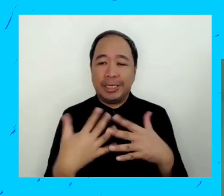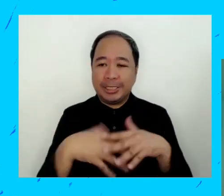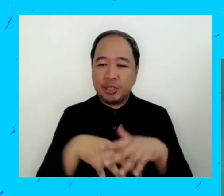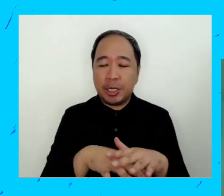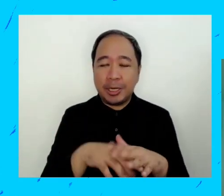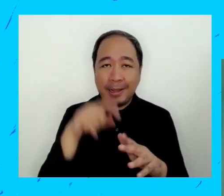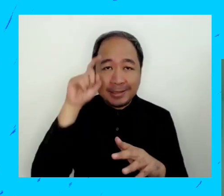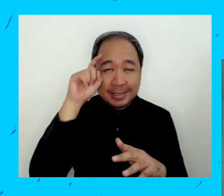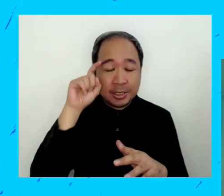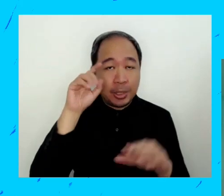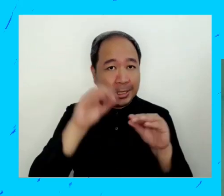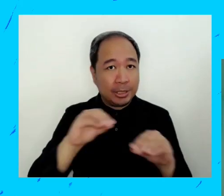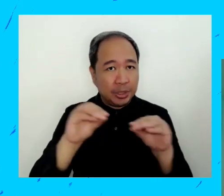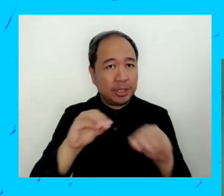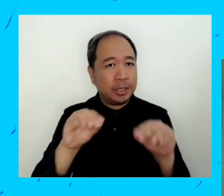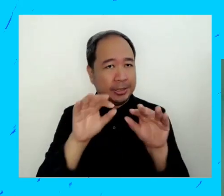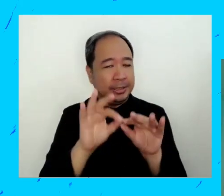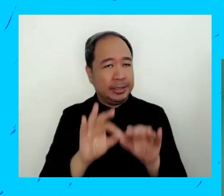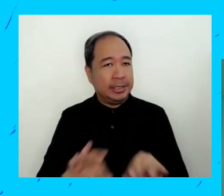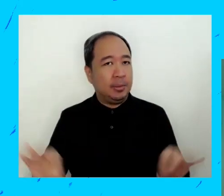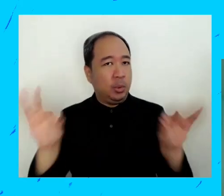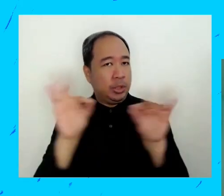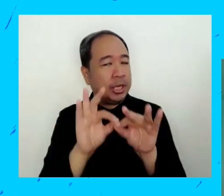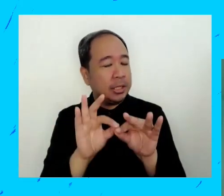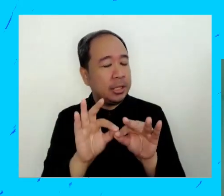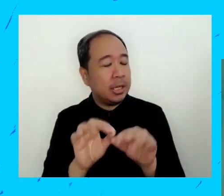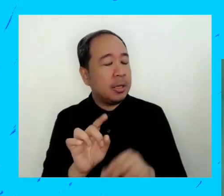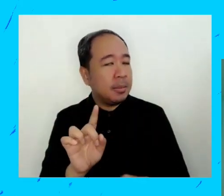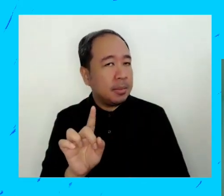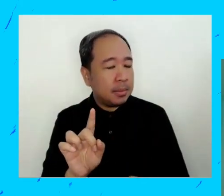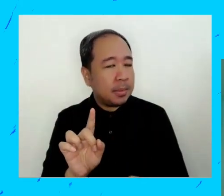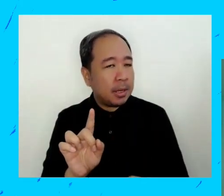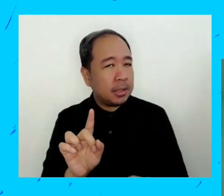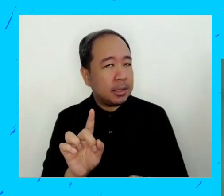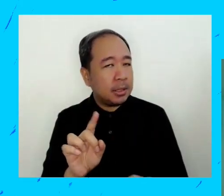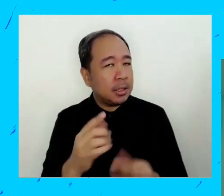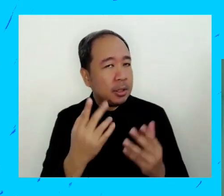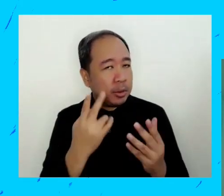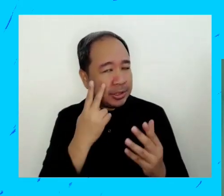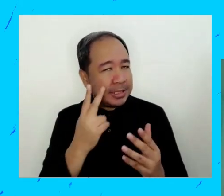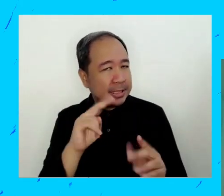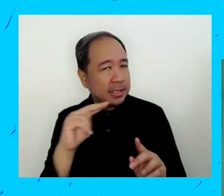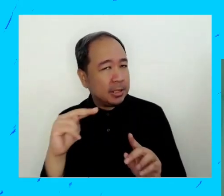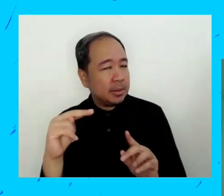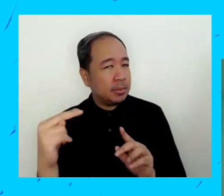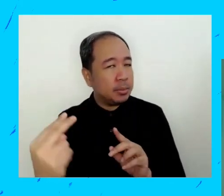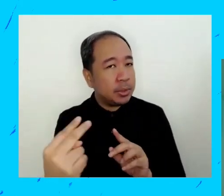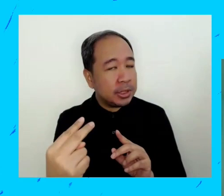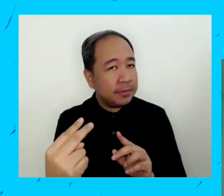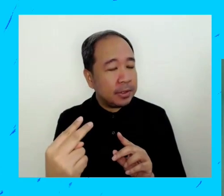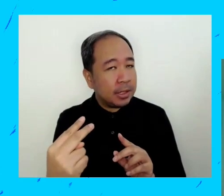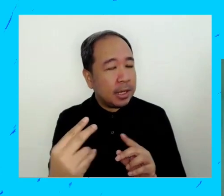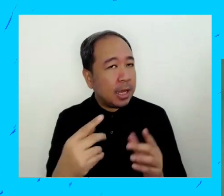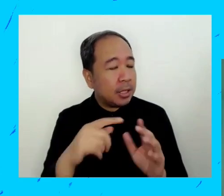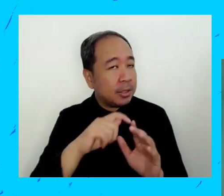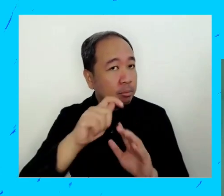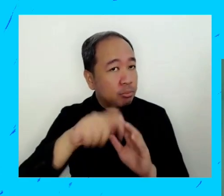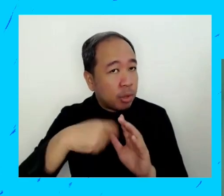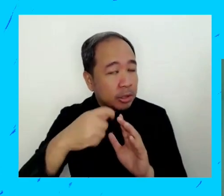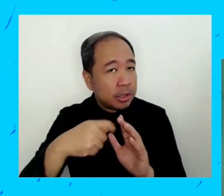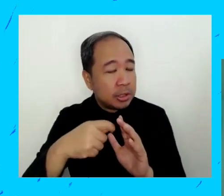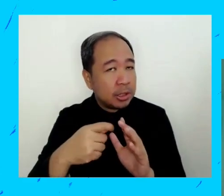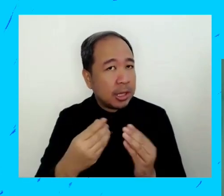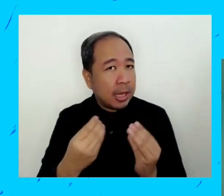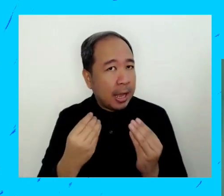participatif, intégral, souvent nous recevons les